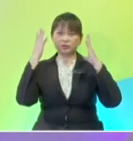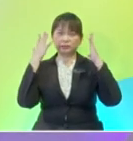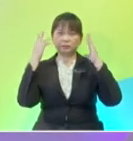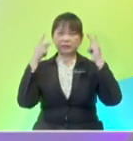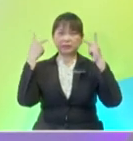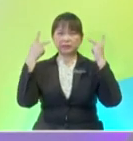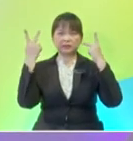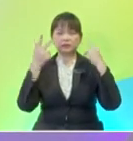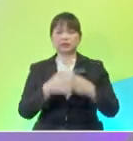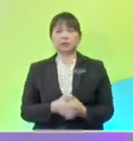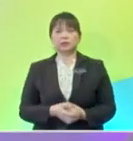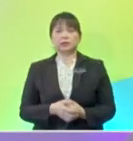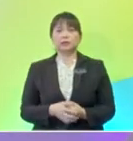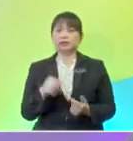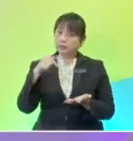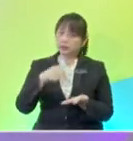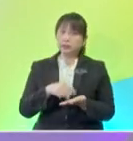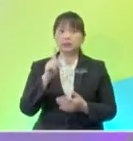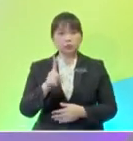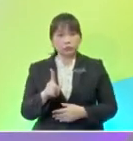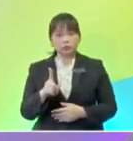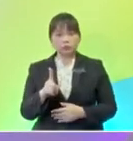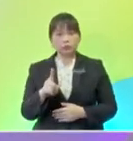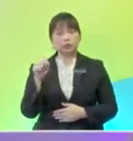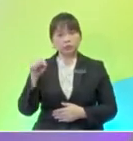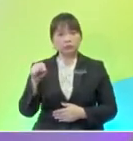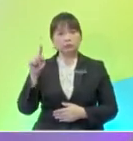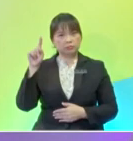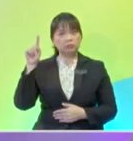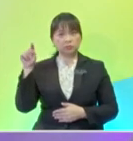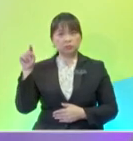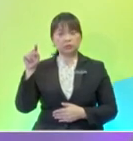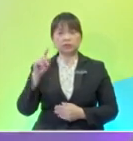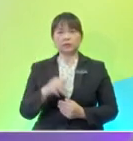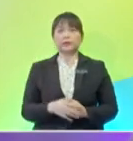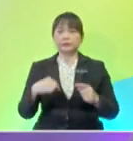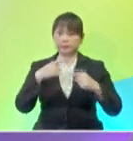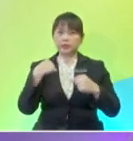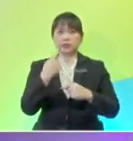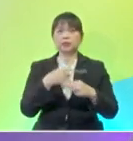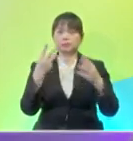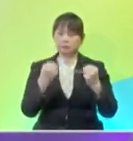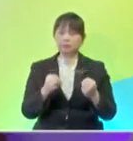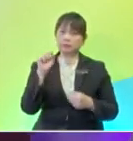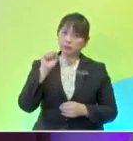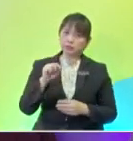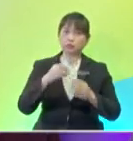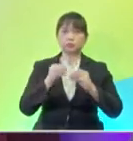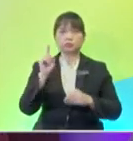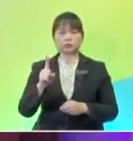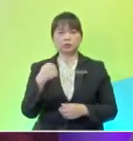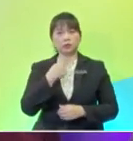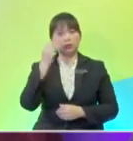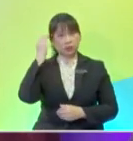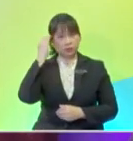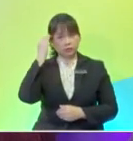kan satu ini satu Prime ini satu double Prime semua bumbu satu jadi apabila nunggu satu nanti kita tahu dia